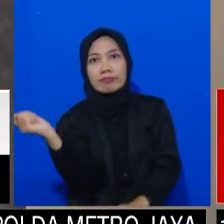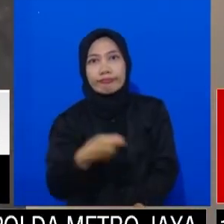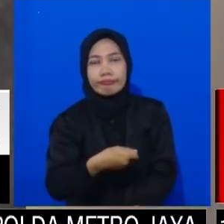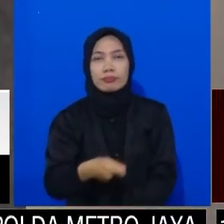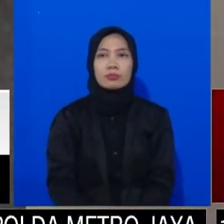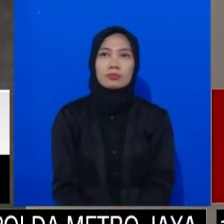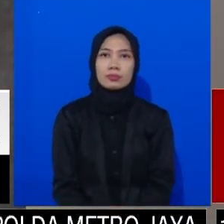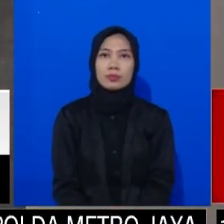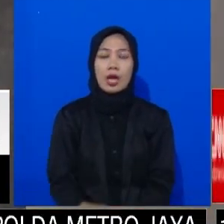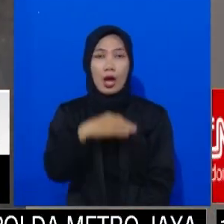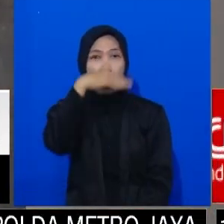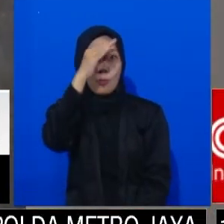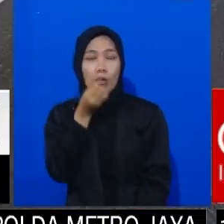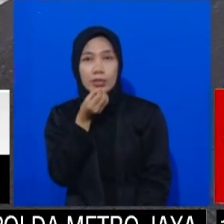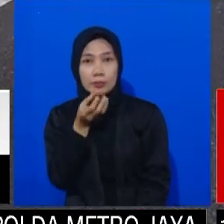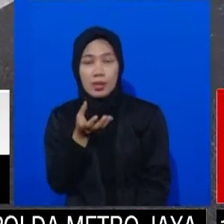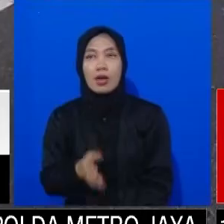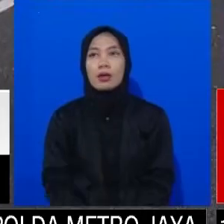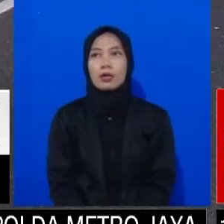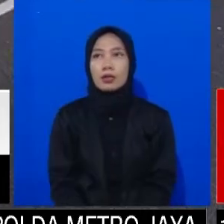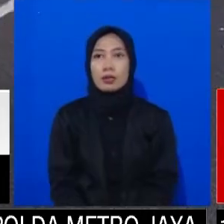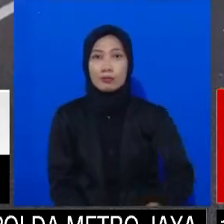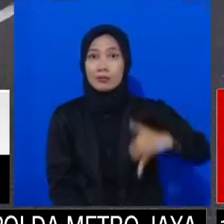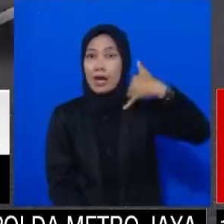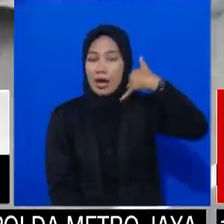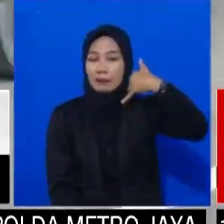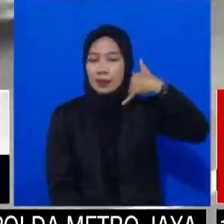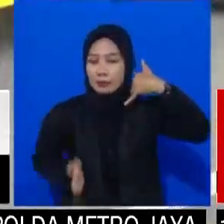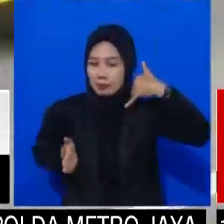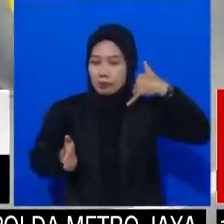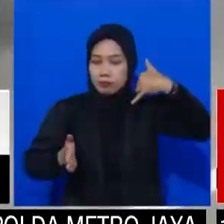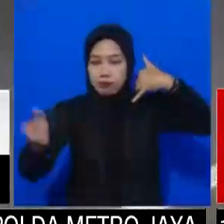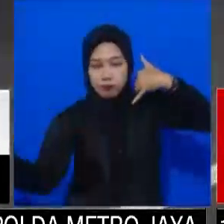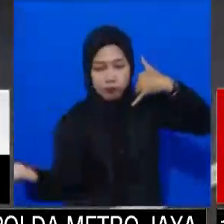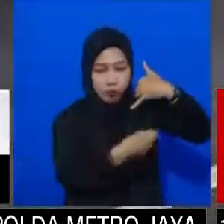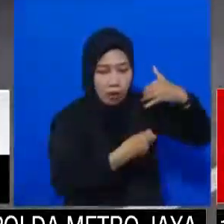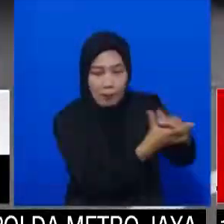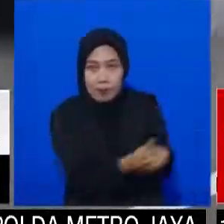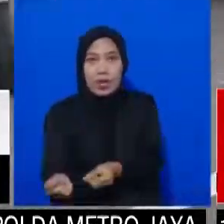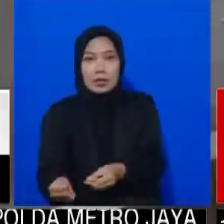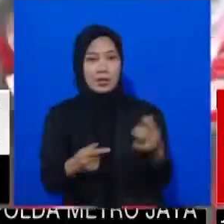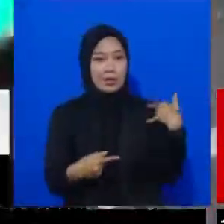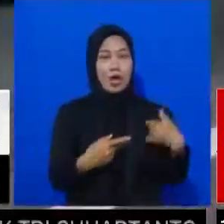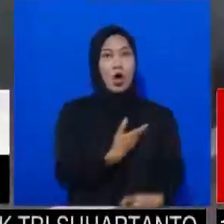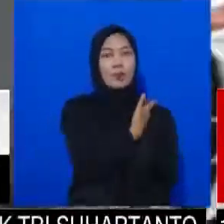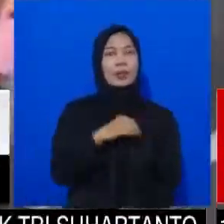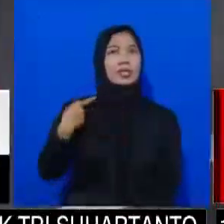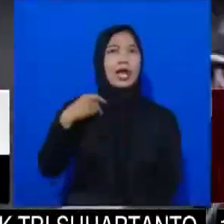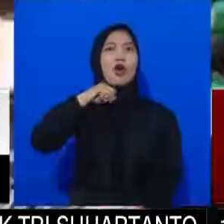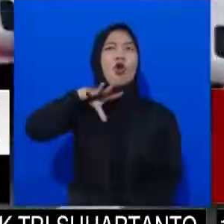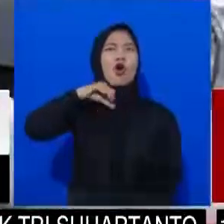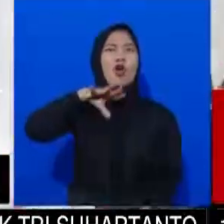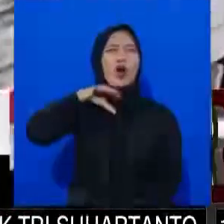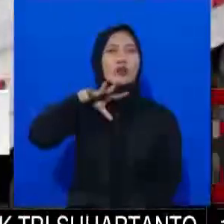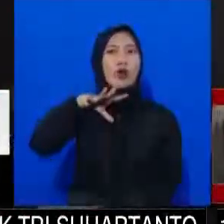Senin siang menyebut ketika ponselnya dirampas, pemilik ponsel berteriak meminta tolong dan mengundang perhatian warga sekitar. Tersangka pelaku pembegalan